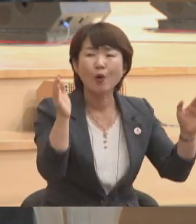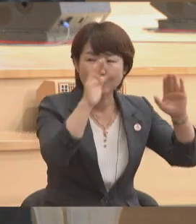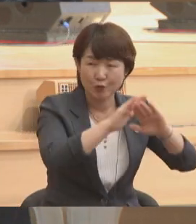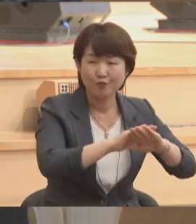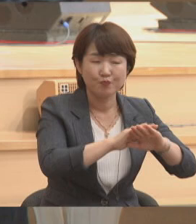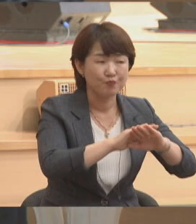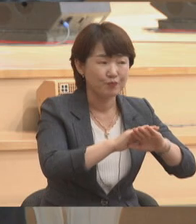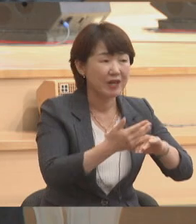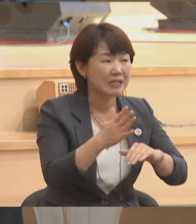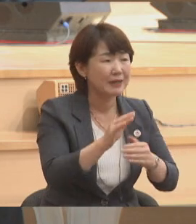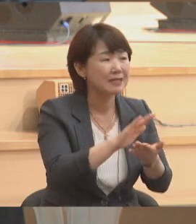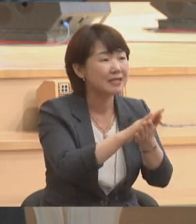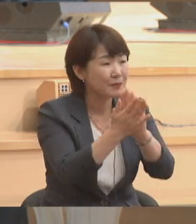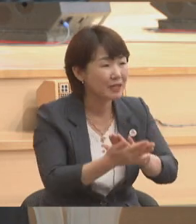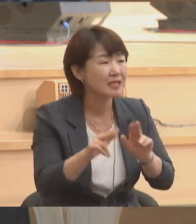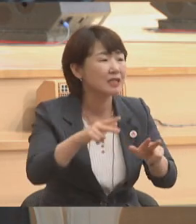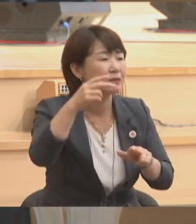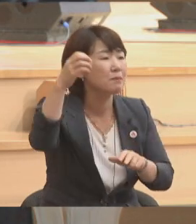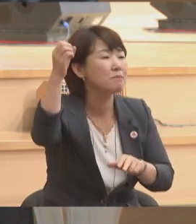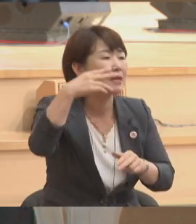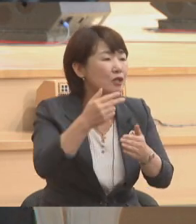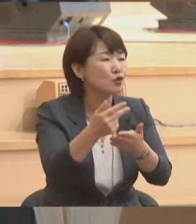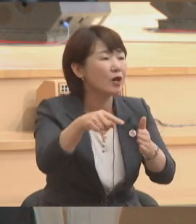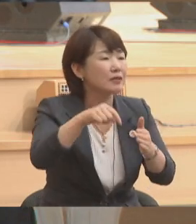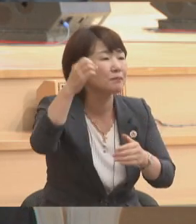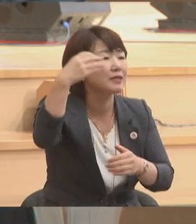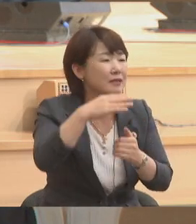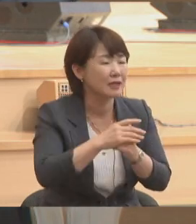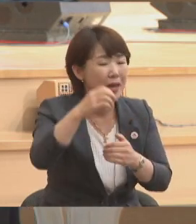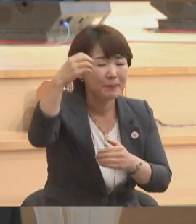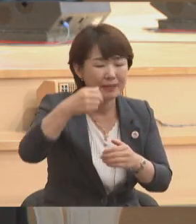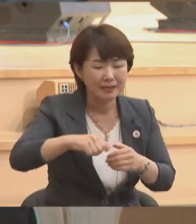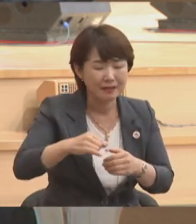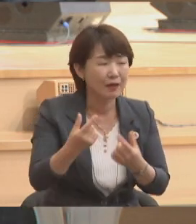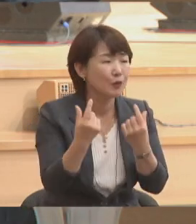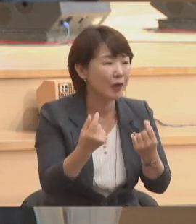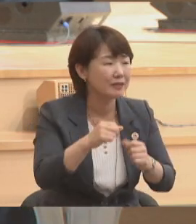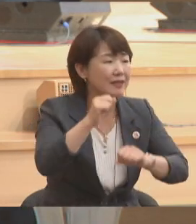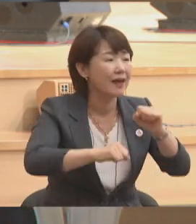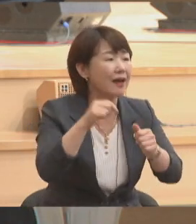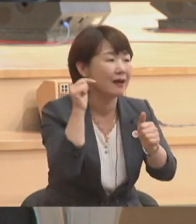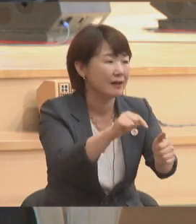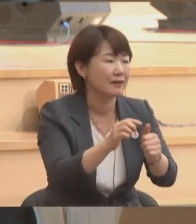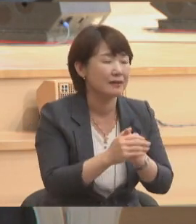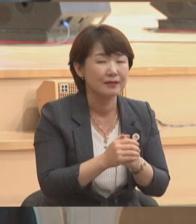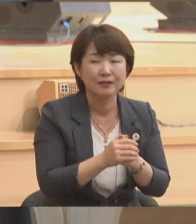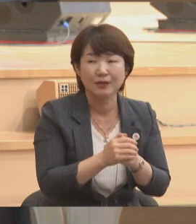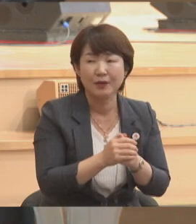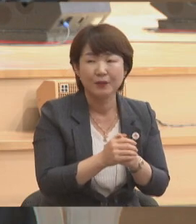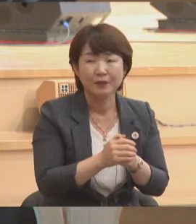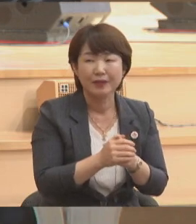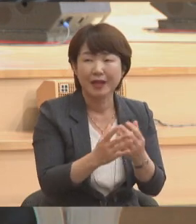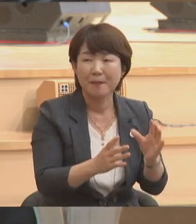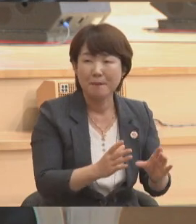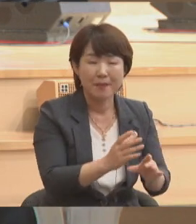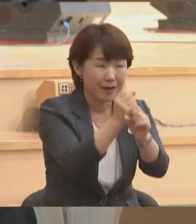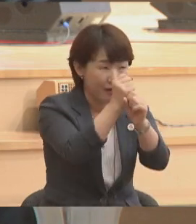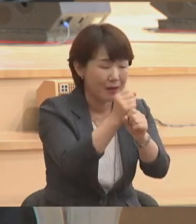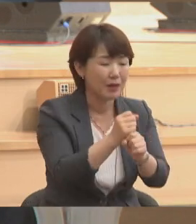이제는 주 안에서 빛이라. 빛의 자녀들처럼 행하라. 아멘. 한마디로 뭐라고요? 온전하라. 그 말인